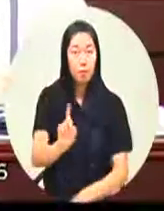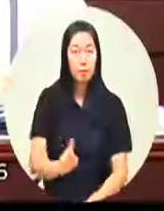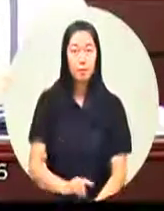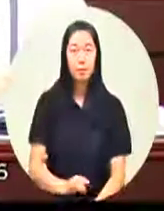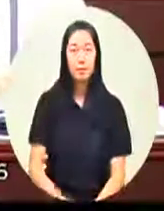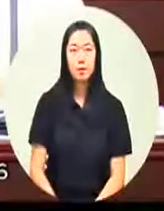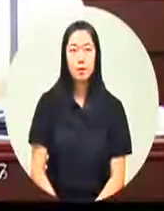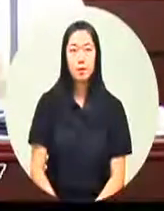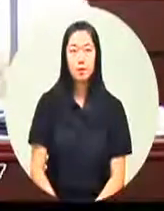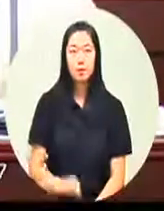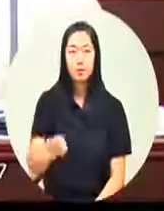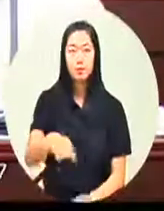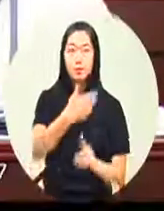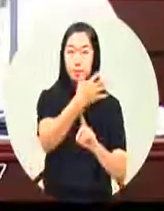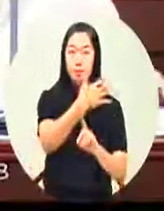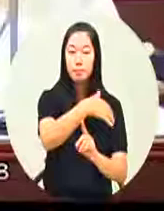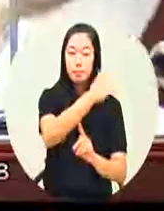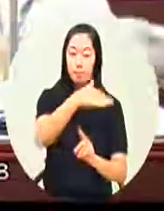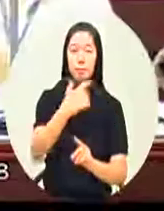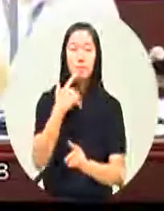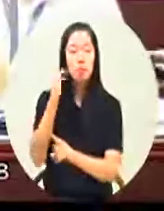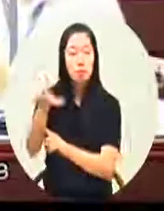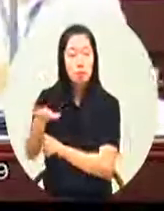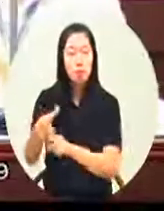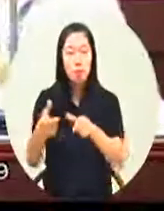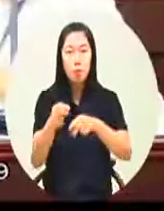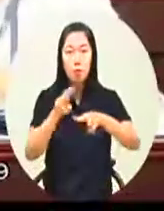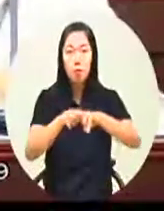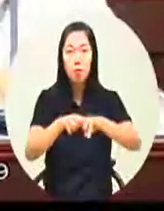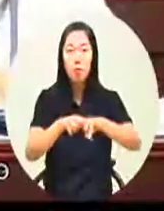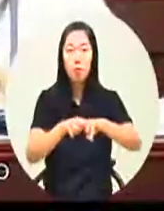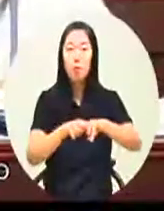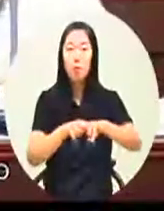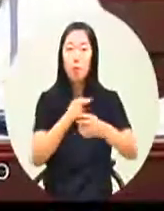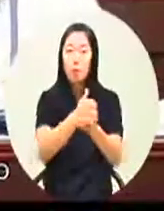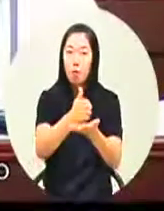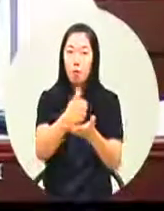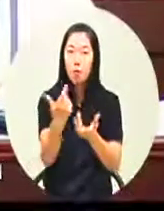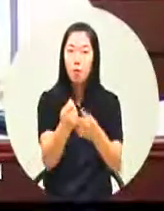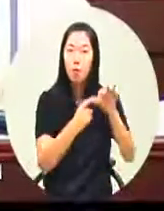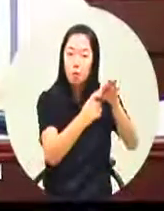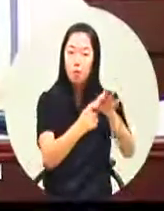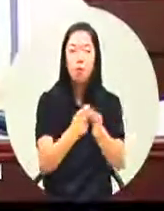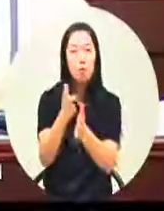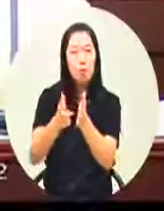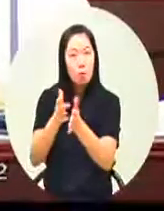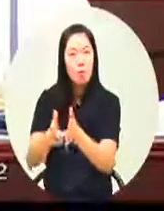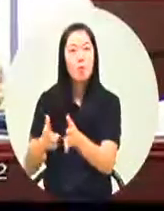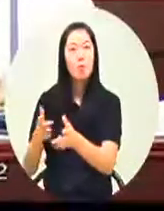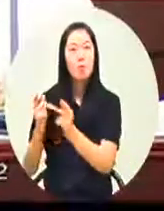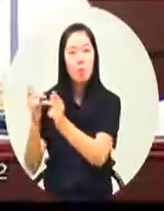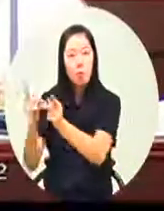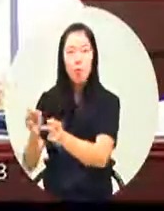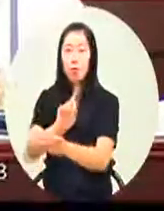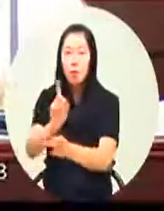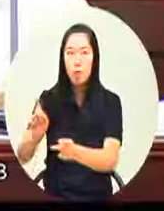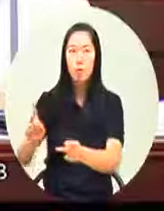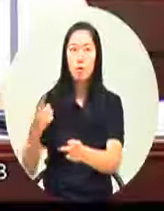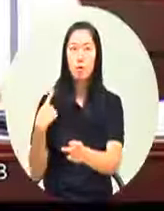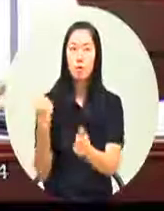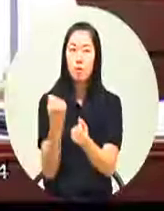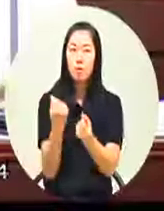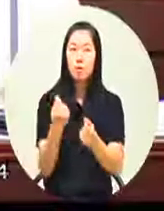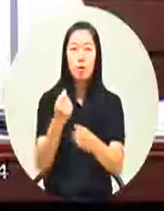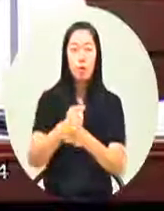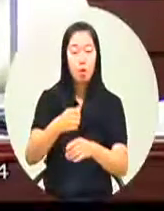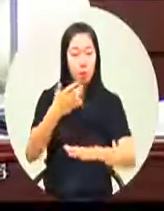关这个在奇美地区的公共运输，我们其实花了很多的力气。那除了有路线啊、班次路